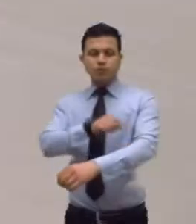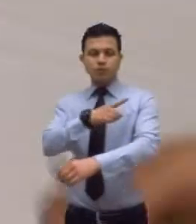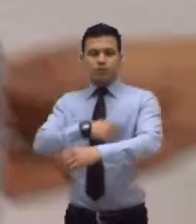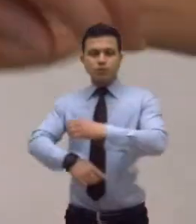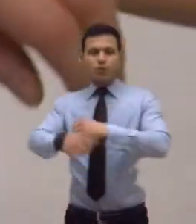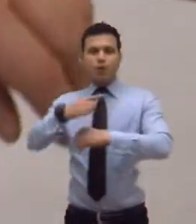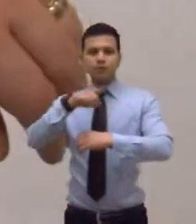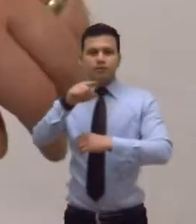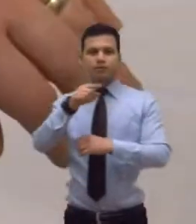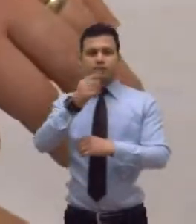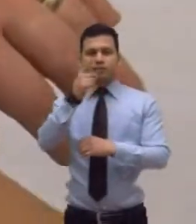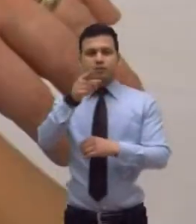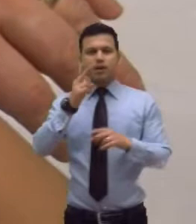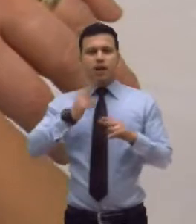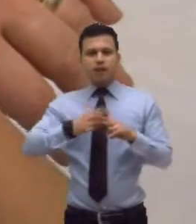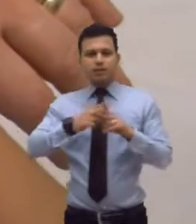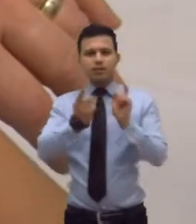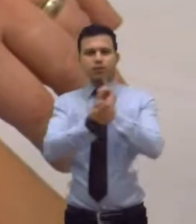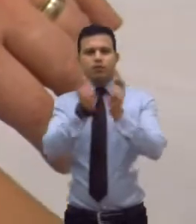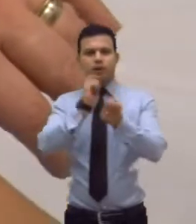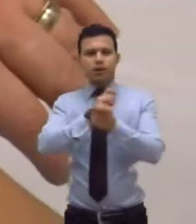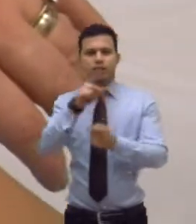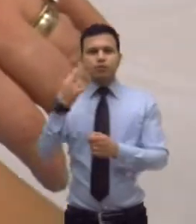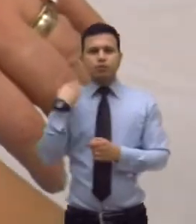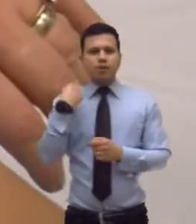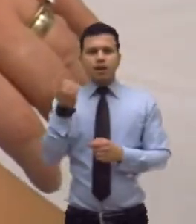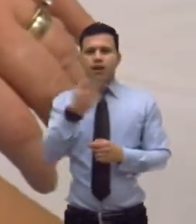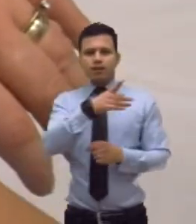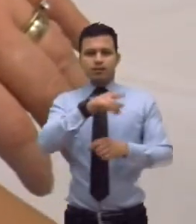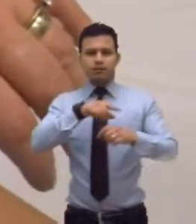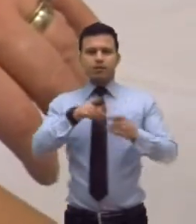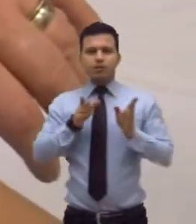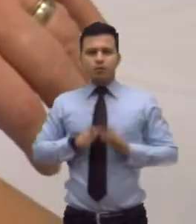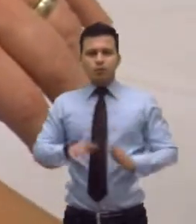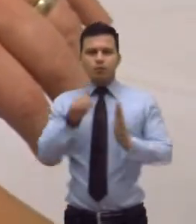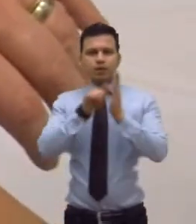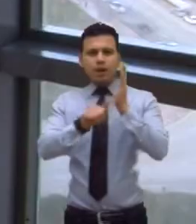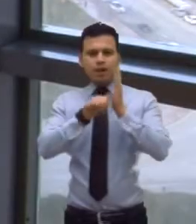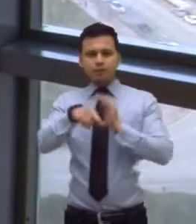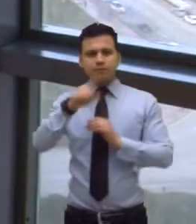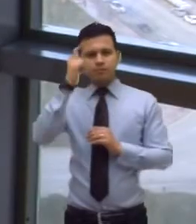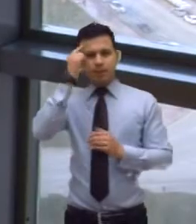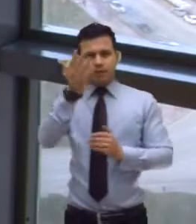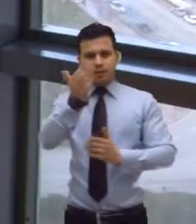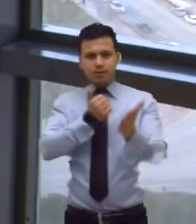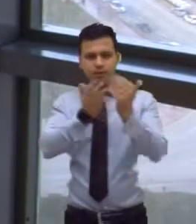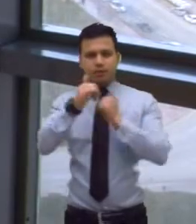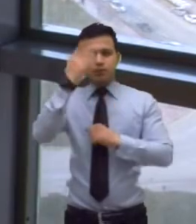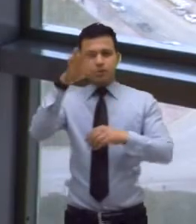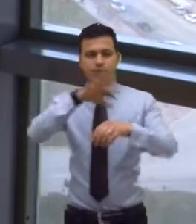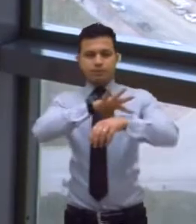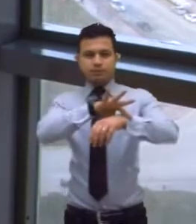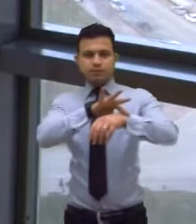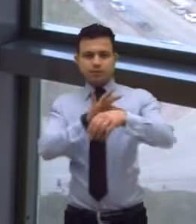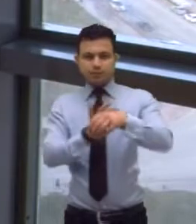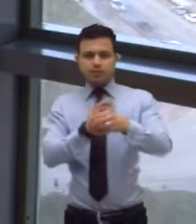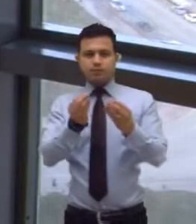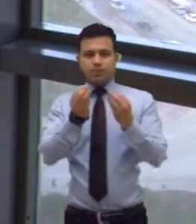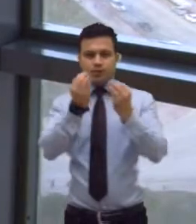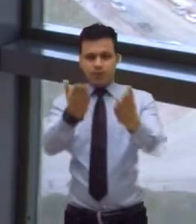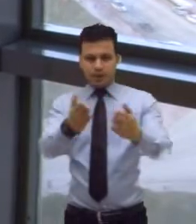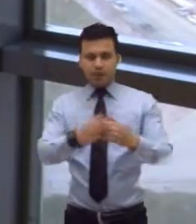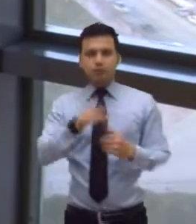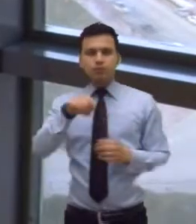takmanız için üzerinde hasta adı soyadı, protokol numarası ve doğum tarihi bilgilerinizi içeren hasta tanıma bilekliği verilecektir.